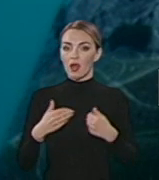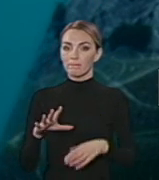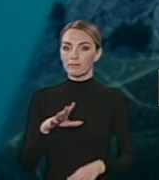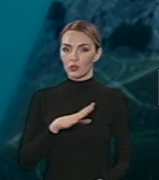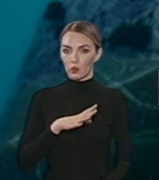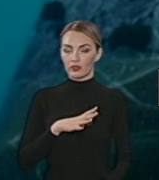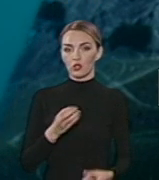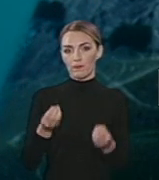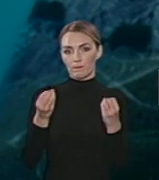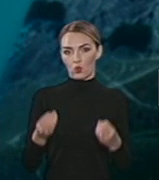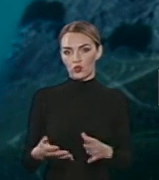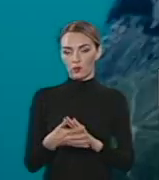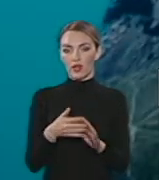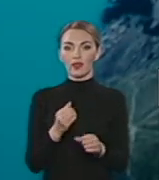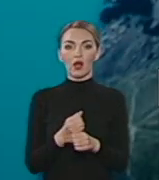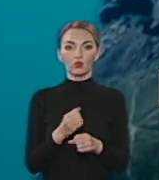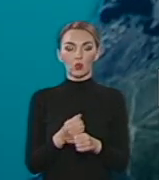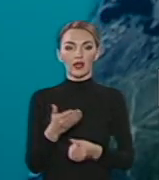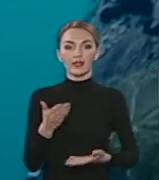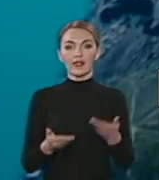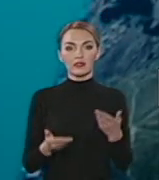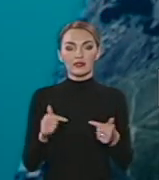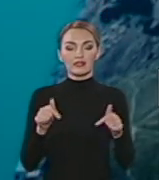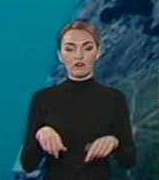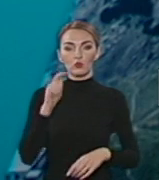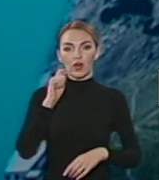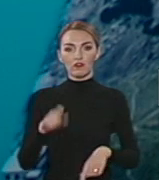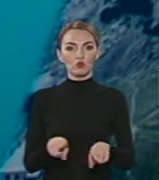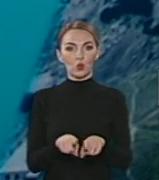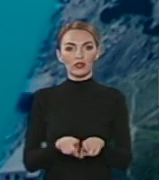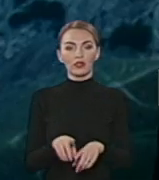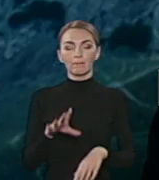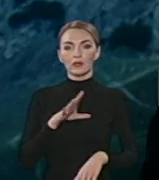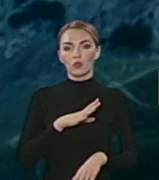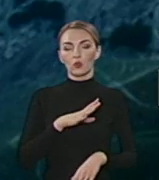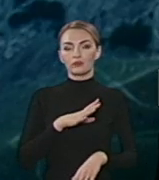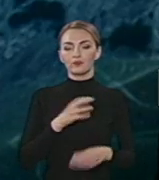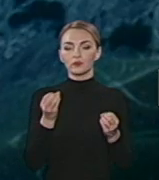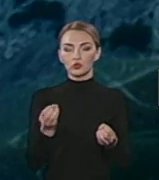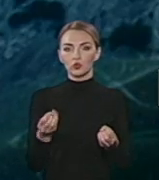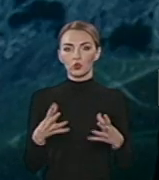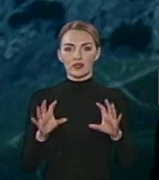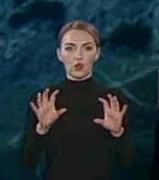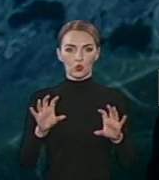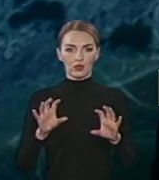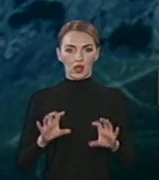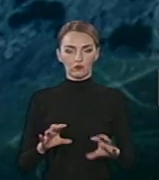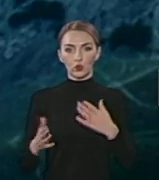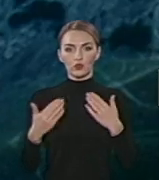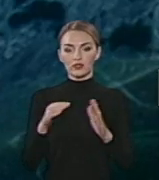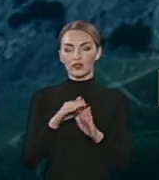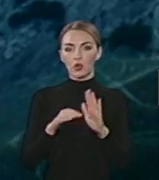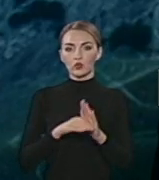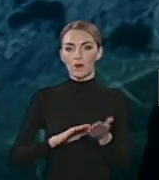бы проще и понятнее работать, если бы здесь, в Украине, все-таки было сформировано четкое законодательство относительно и